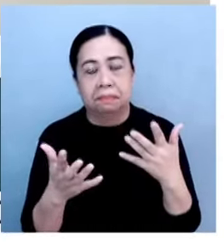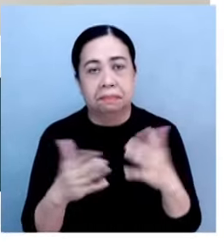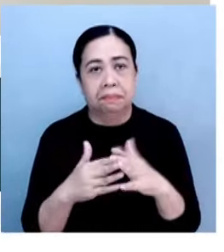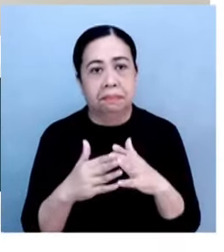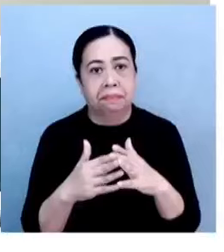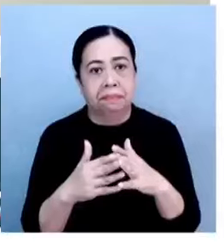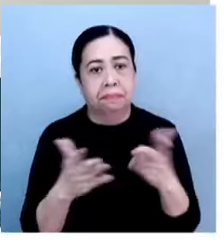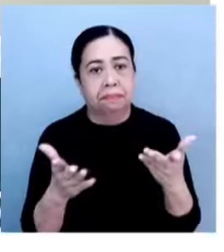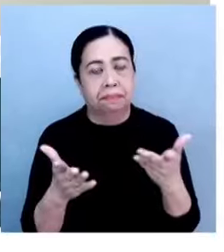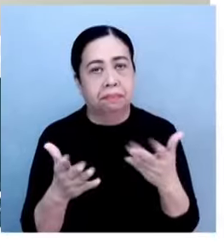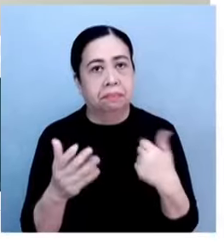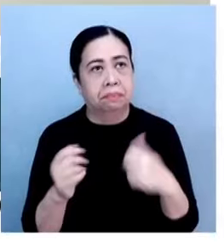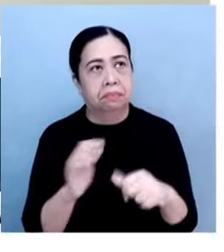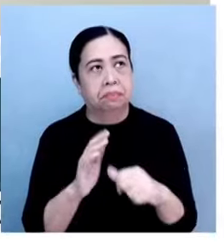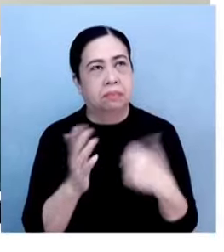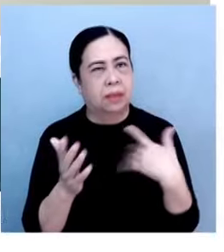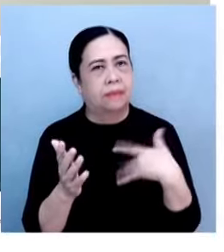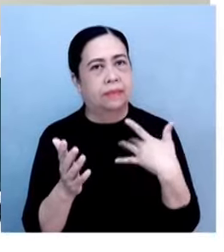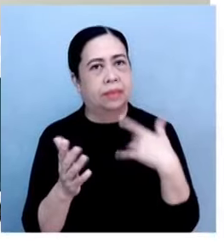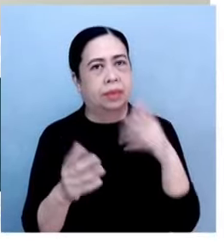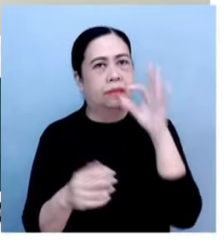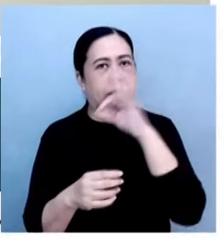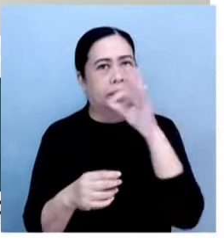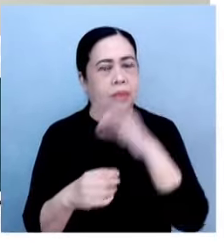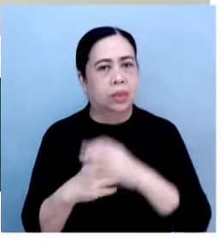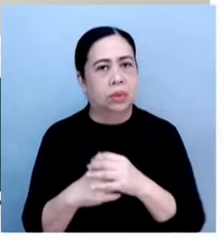I think may impression ako na yung mga Filipinos